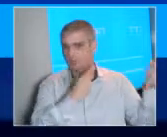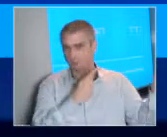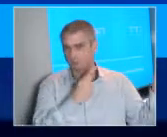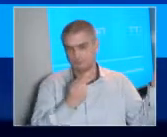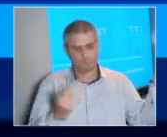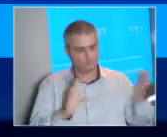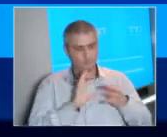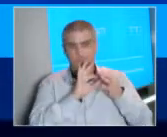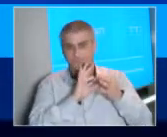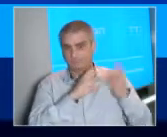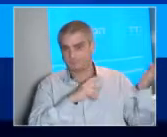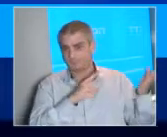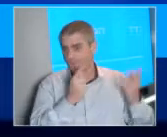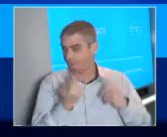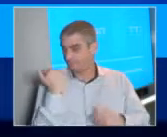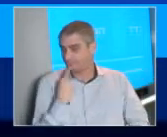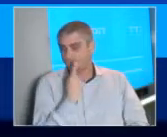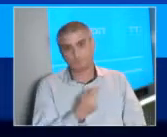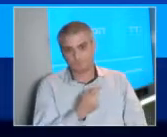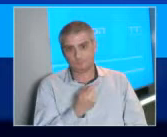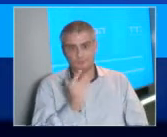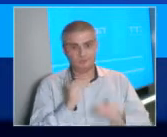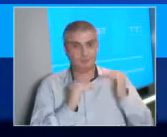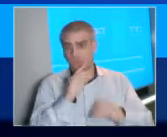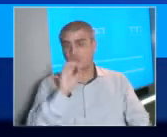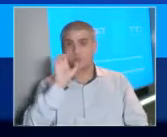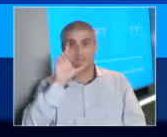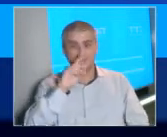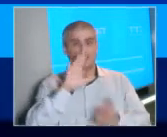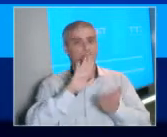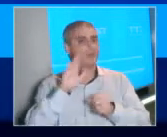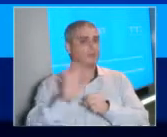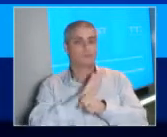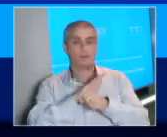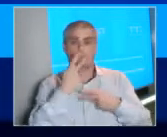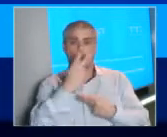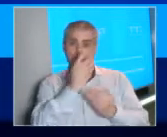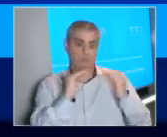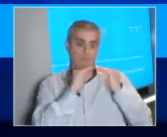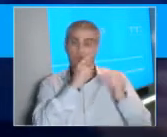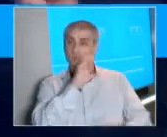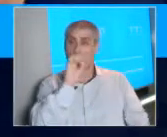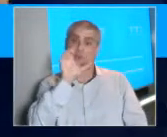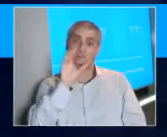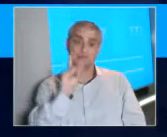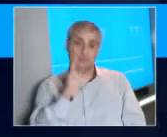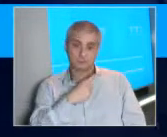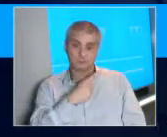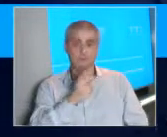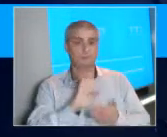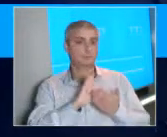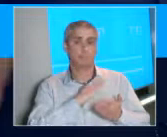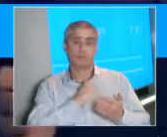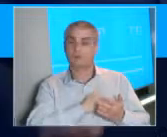שוב מתכתב עם האייטם הקודם על הממוצע של ה-OECD והתפוסה בבתי החולים בהשוואה ל-OECD. ומהצד השני, משרד